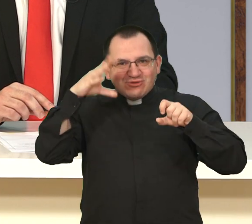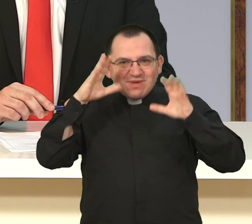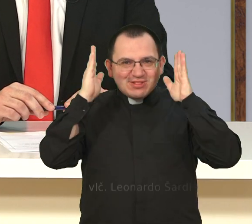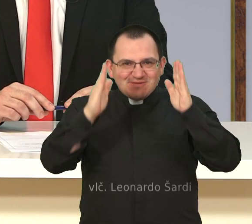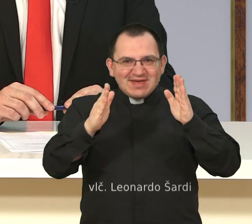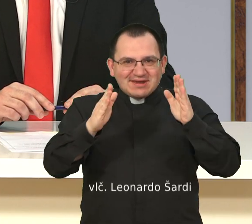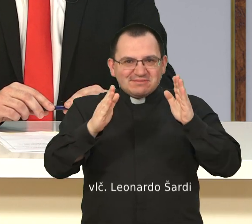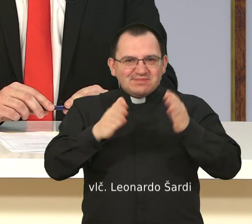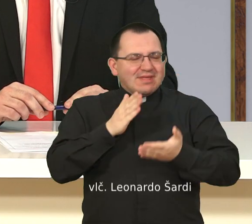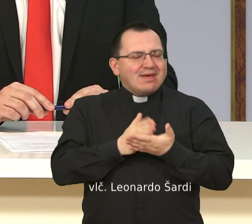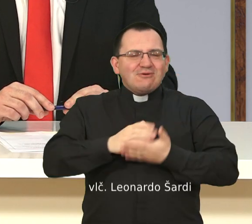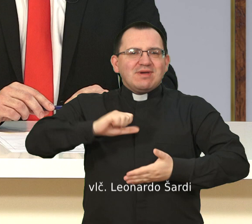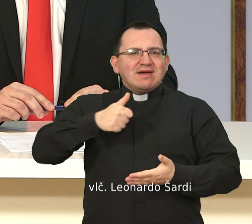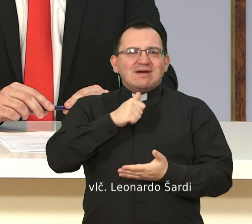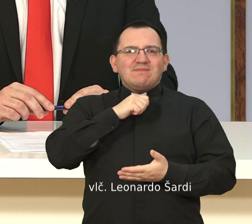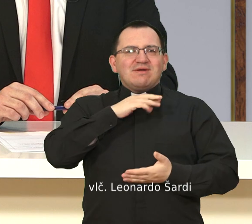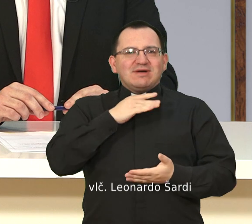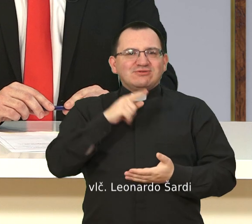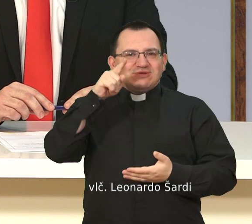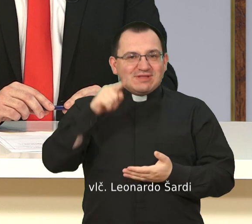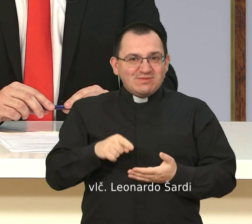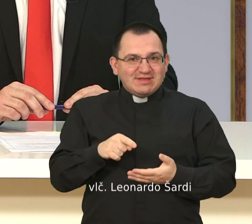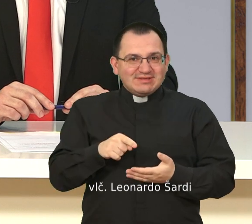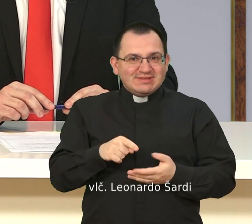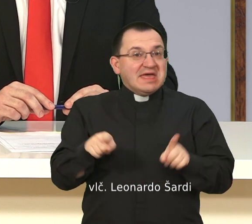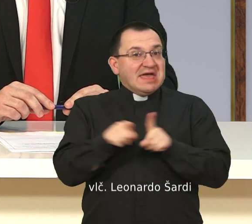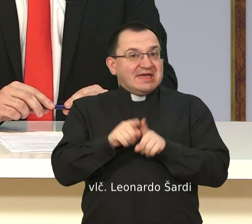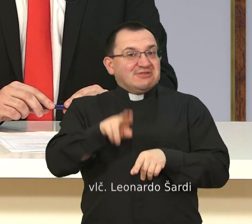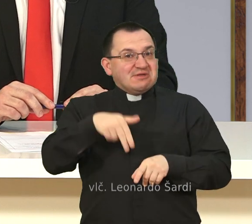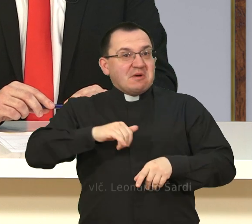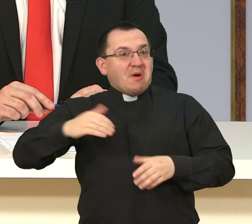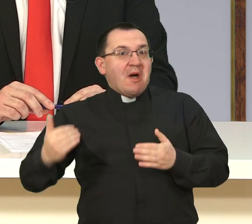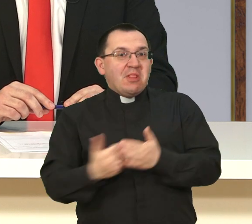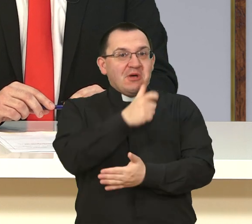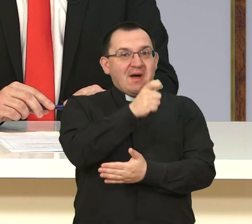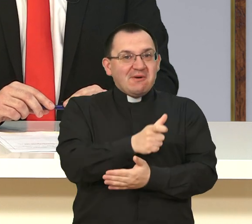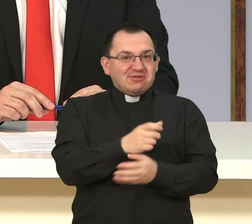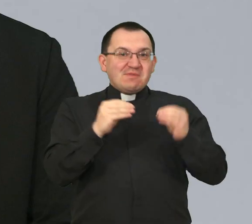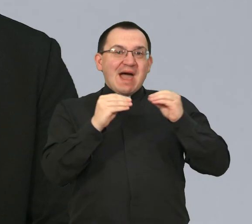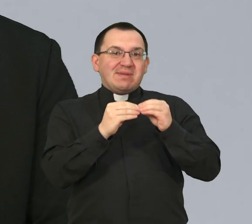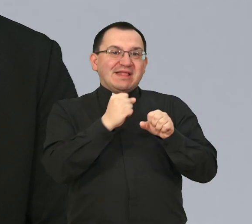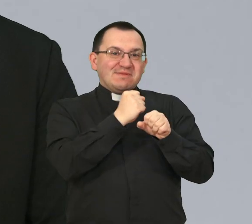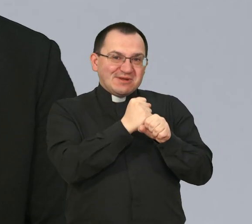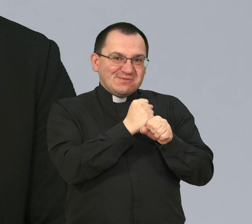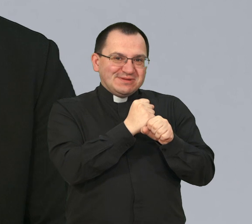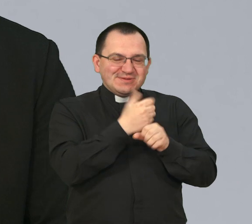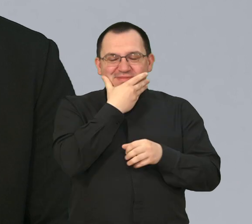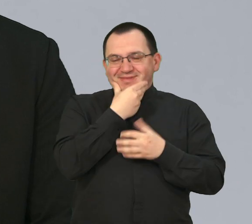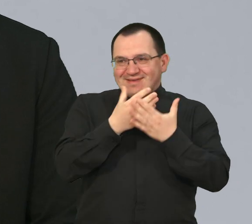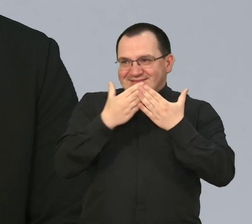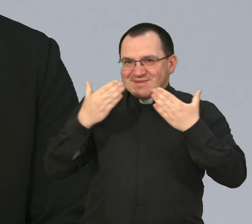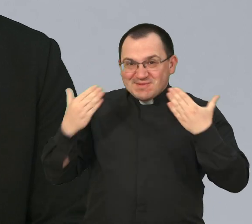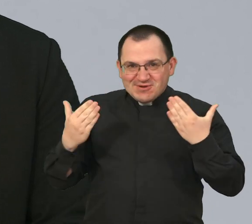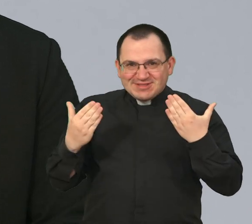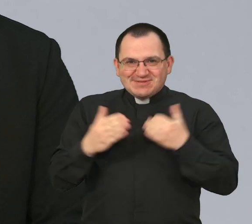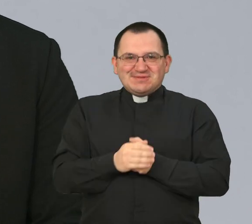prve subote u mjesecu, a od nove građanske godine i s novim kolegom u našem timu, Branimirom Gubićem. Lijep pozdrav svima.